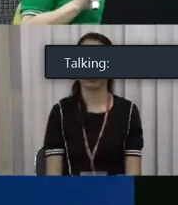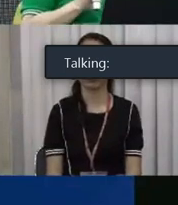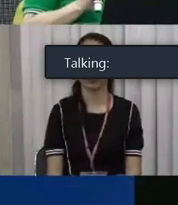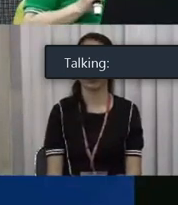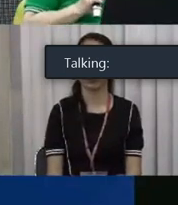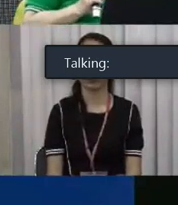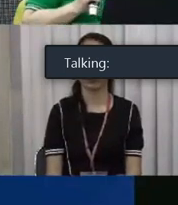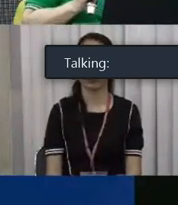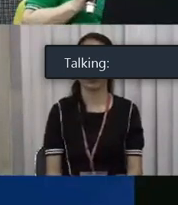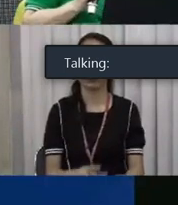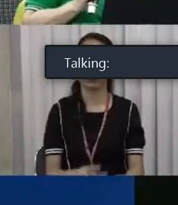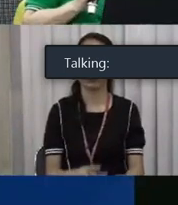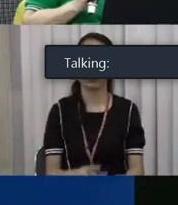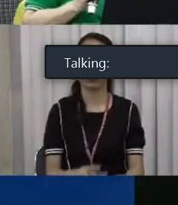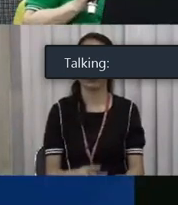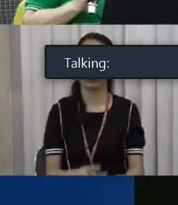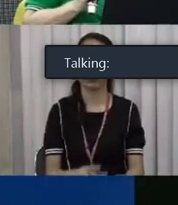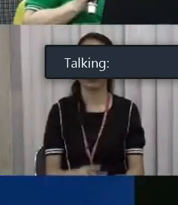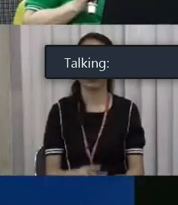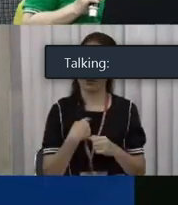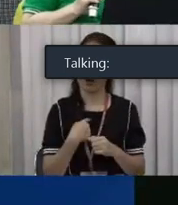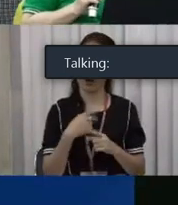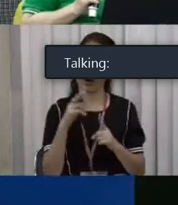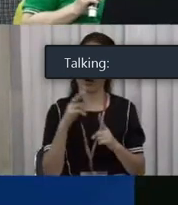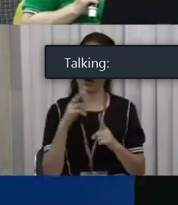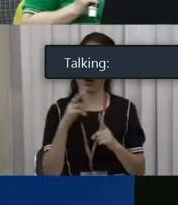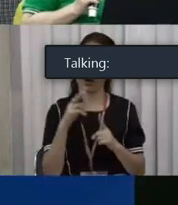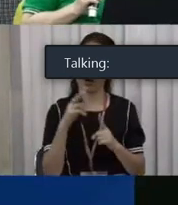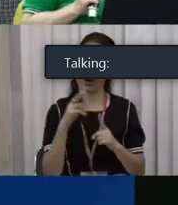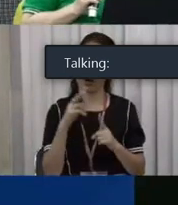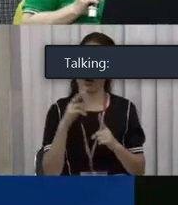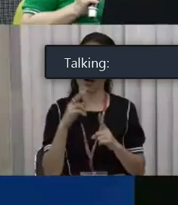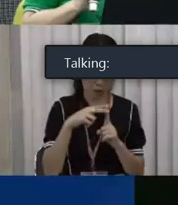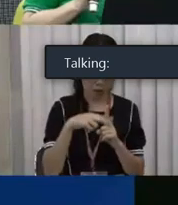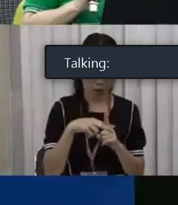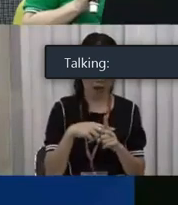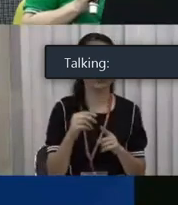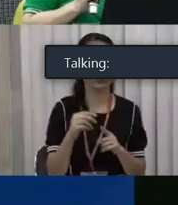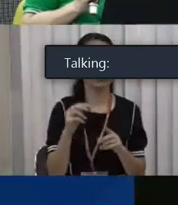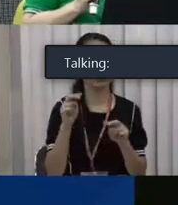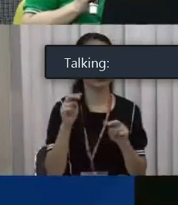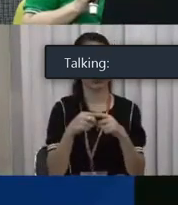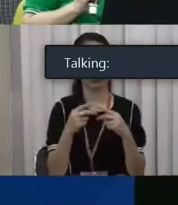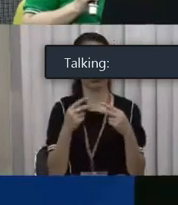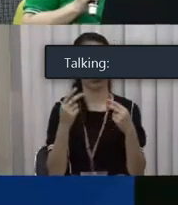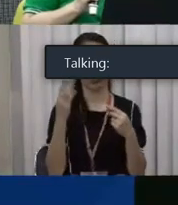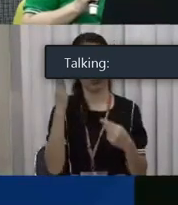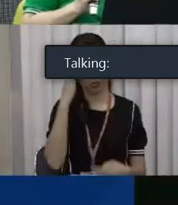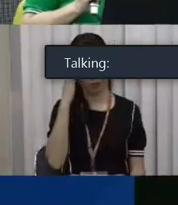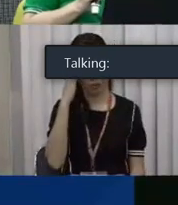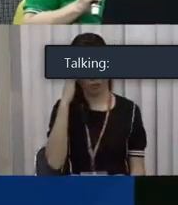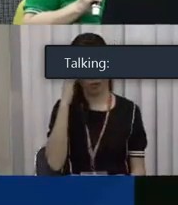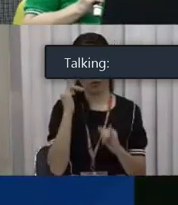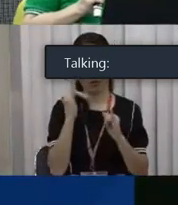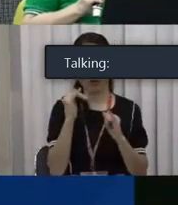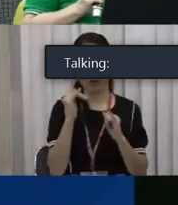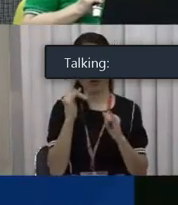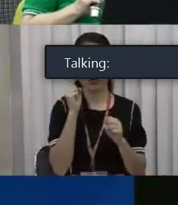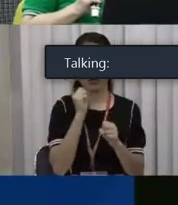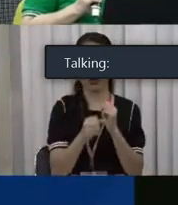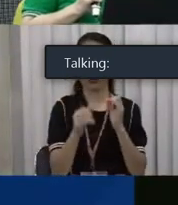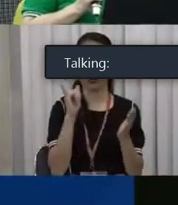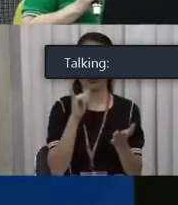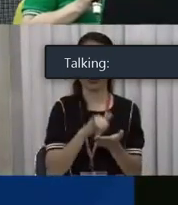kanang aplikante, ganahan ra pud ko mahibalo kay para dili na ko maglangan sa akong panahon nga moadto didto, nya dili dai